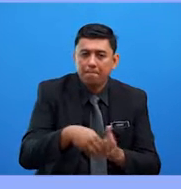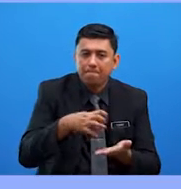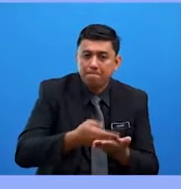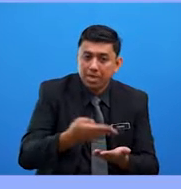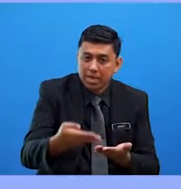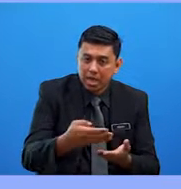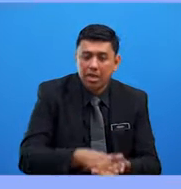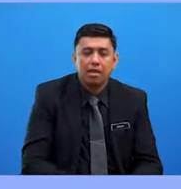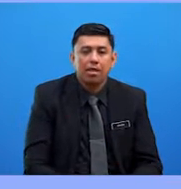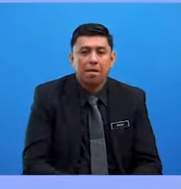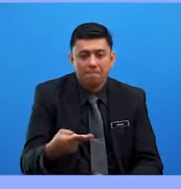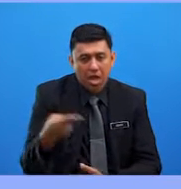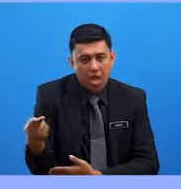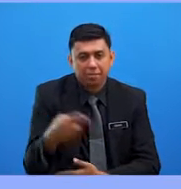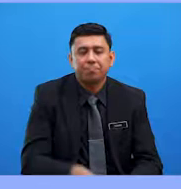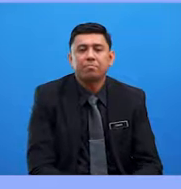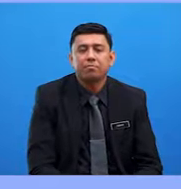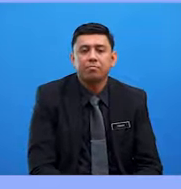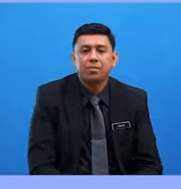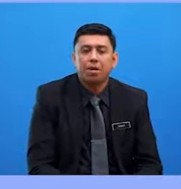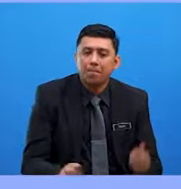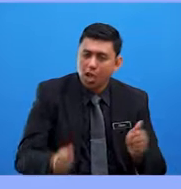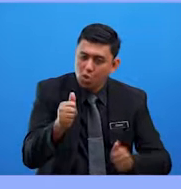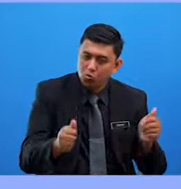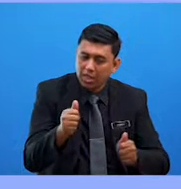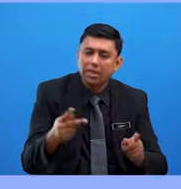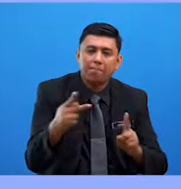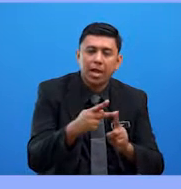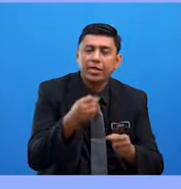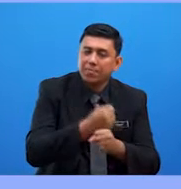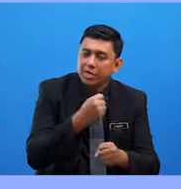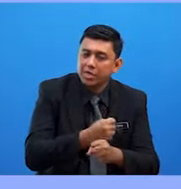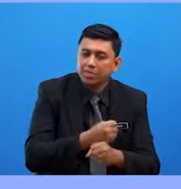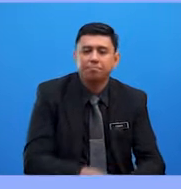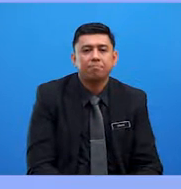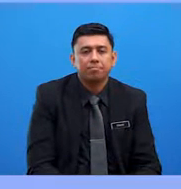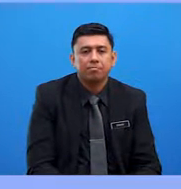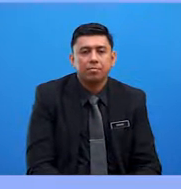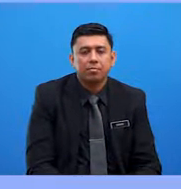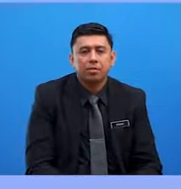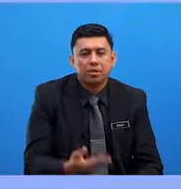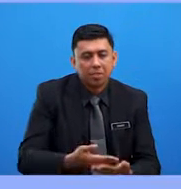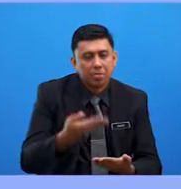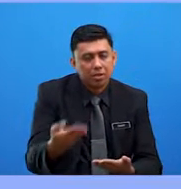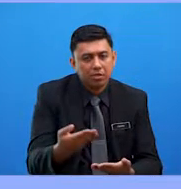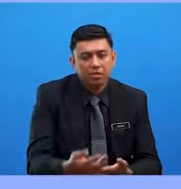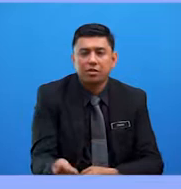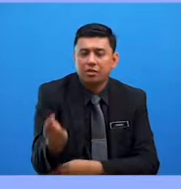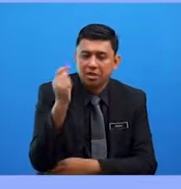menyediakan perkhidmatan pengangkutan untuk pekerja atau membekalkan tenaga